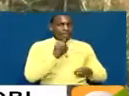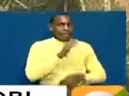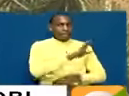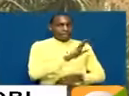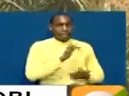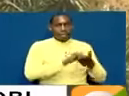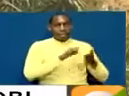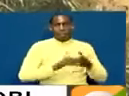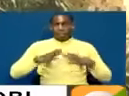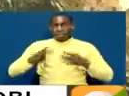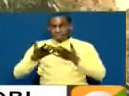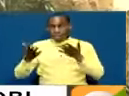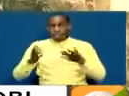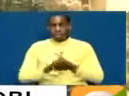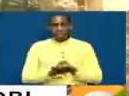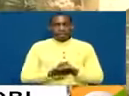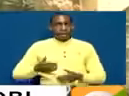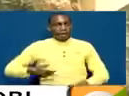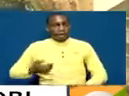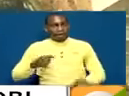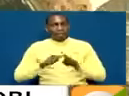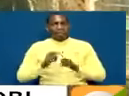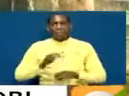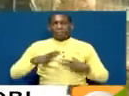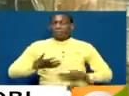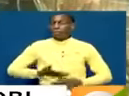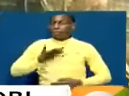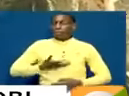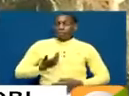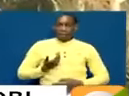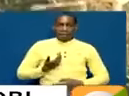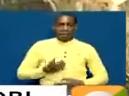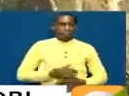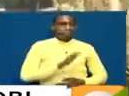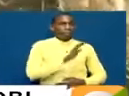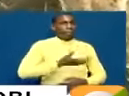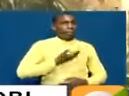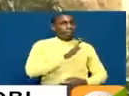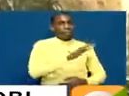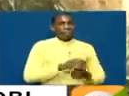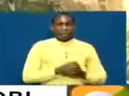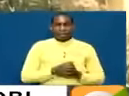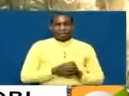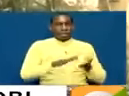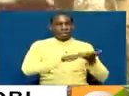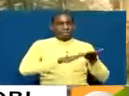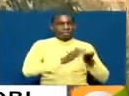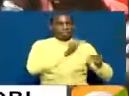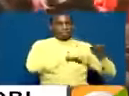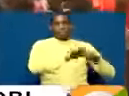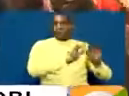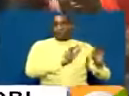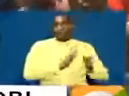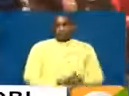waambiwe, wananchi wako na njaa na pia wamekasirika. Makasiriko si kitu ya kufanya